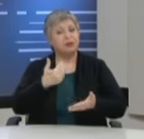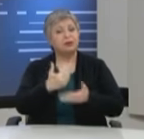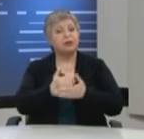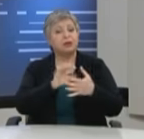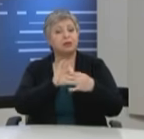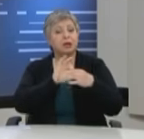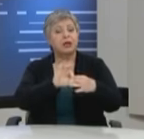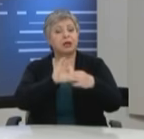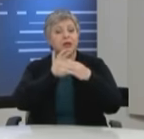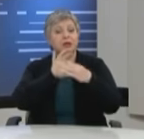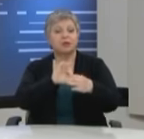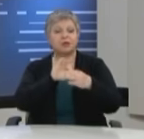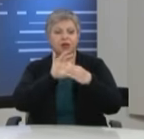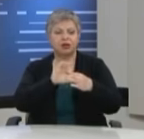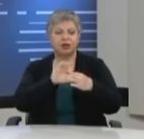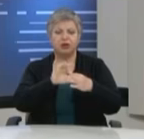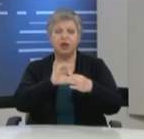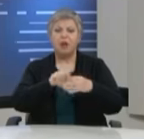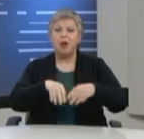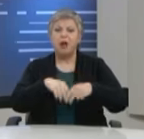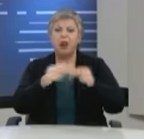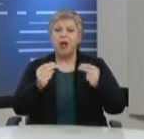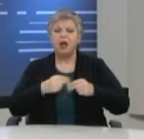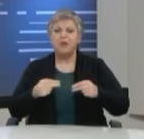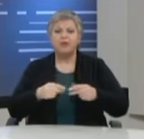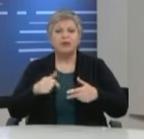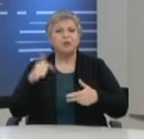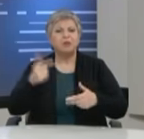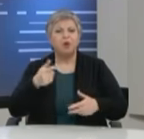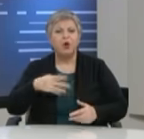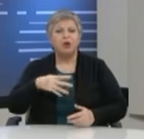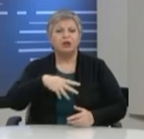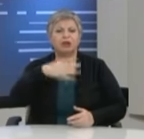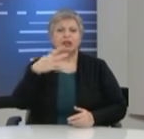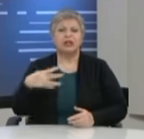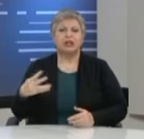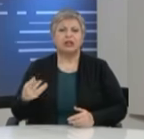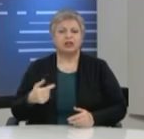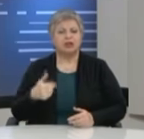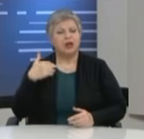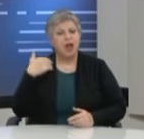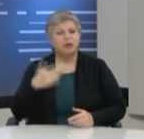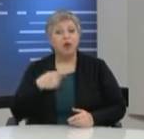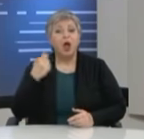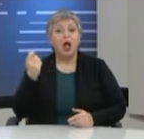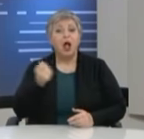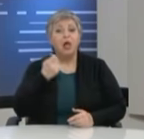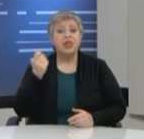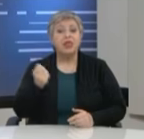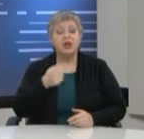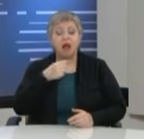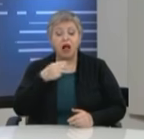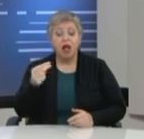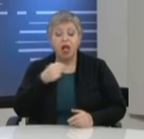αλλά διαπιστώσαμε ότι ο ΣΥΡΙΖΑ έκανε κομματικό του εργαλείο ακόμα και τα εθνικά θέματα, αυτά